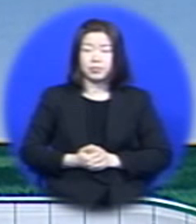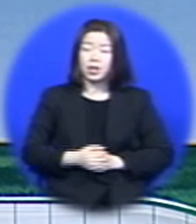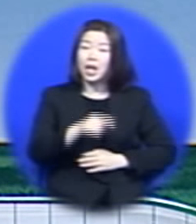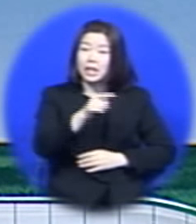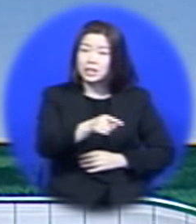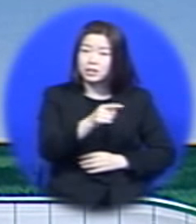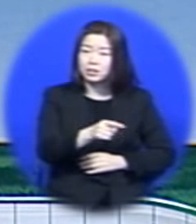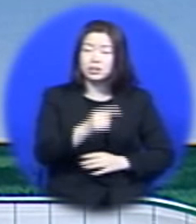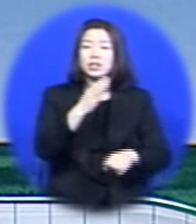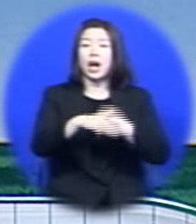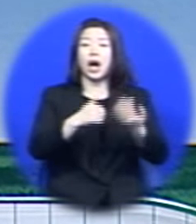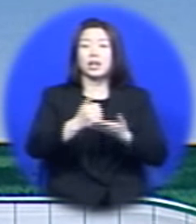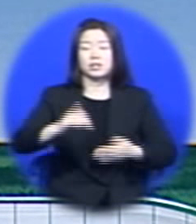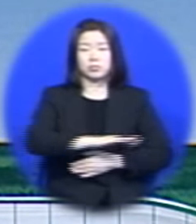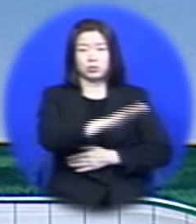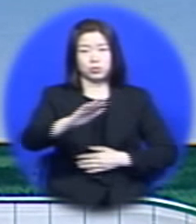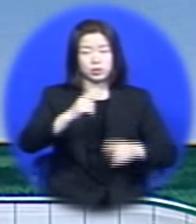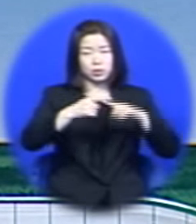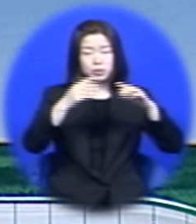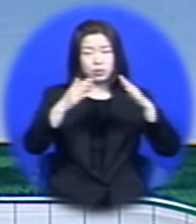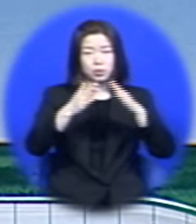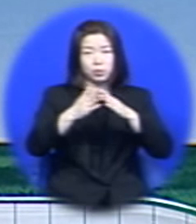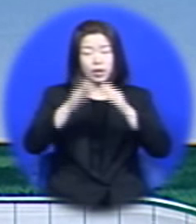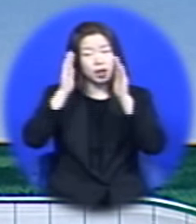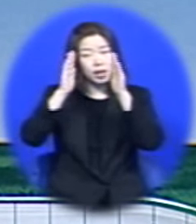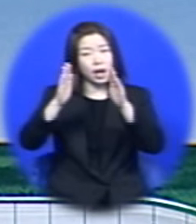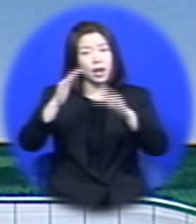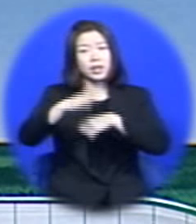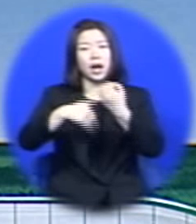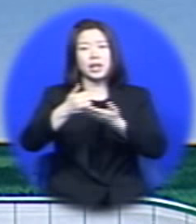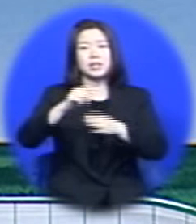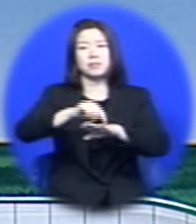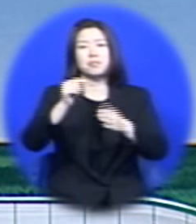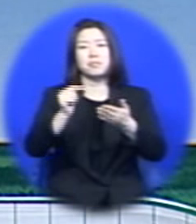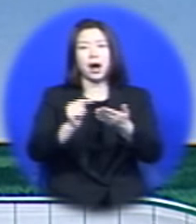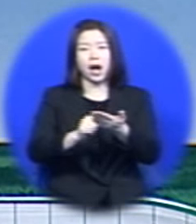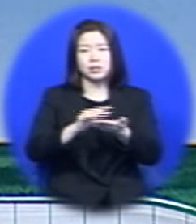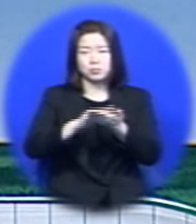이것이 하나님이 우리 교회를 향하여 가지고 계신 마음이에요.